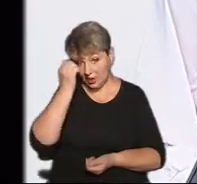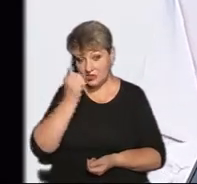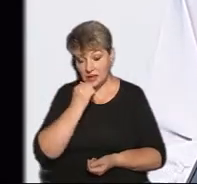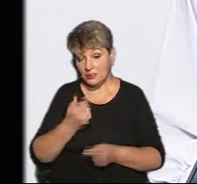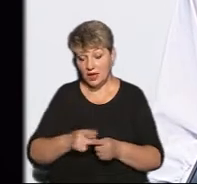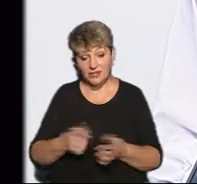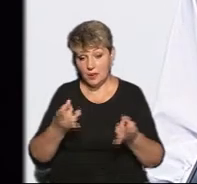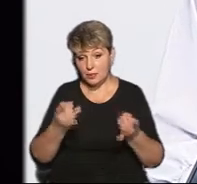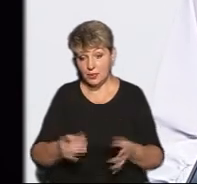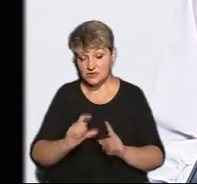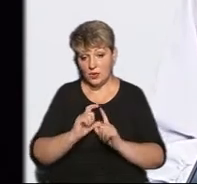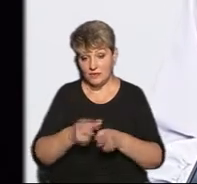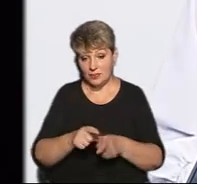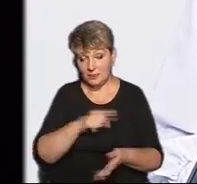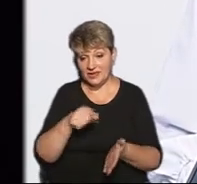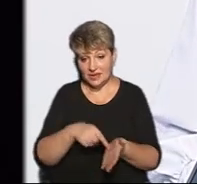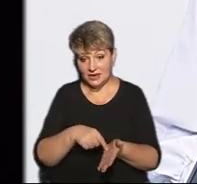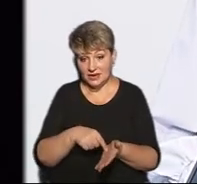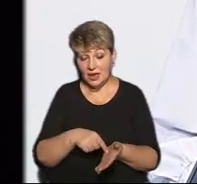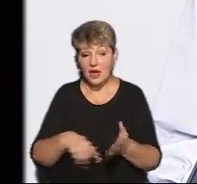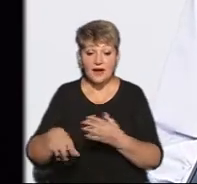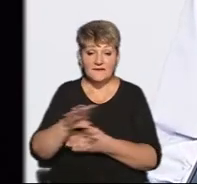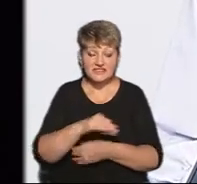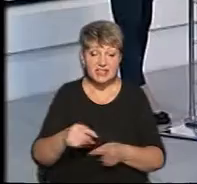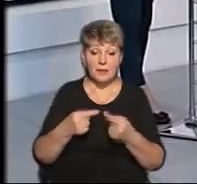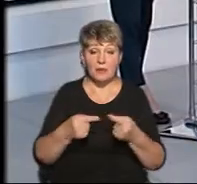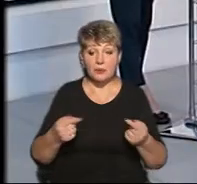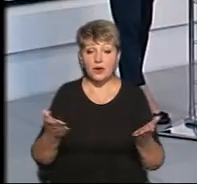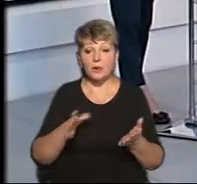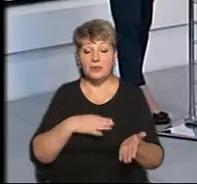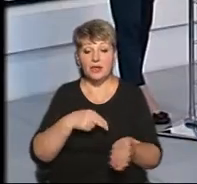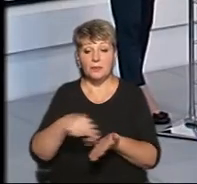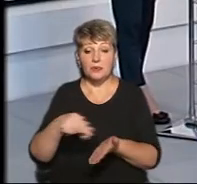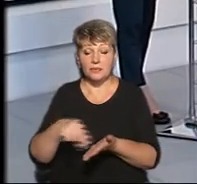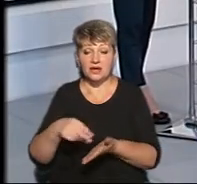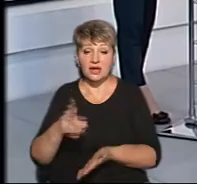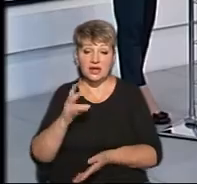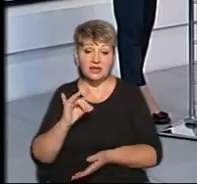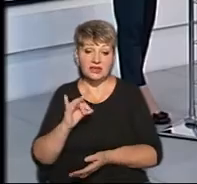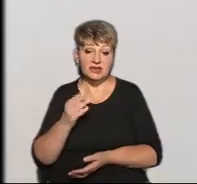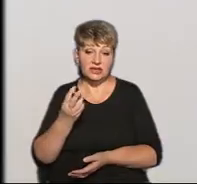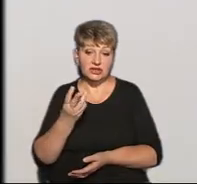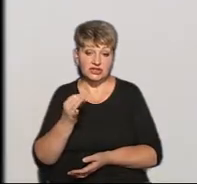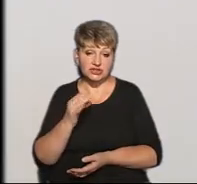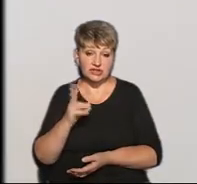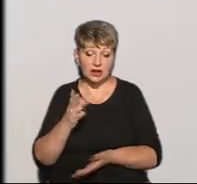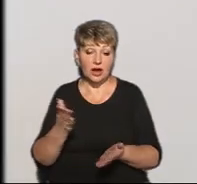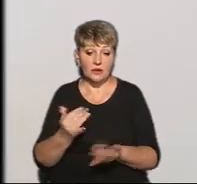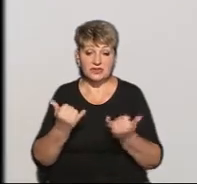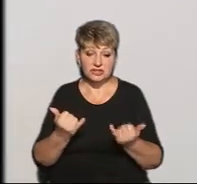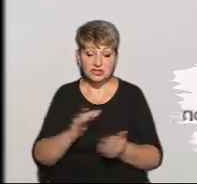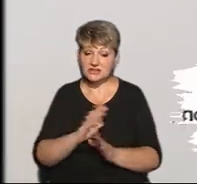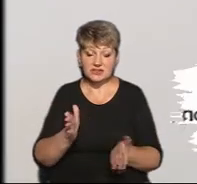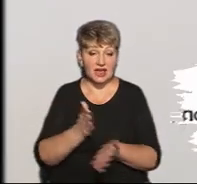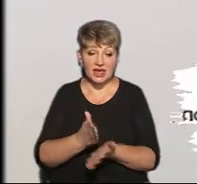дуже просто відповісти на це запитання, тому що все майно, яке було придбано Ярославом Нищиком, про якого ви згадували, який наразі вже не є